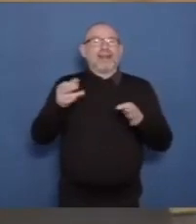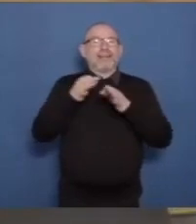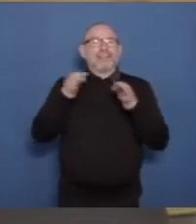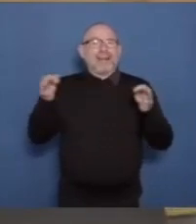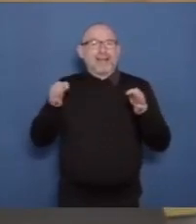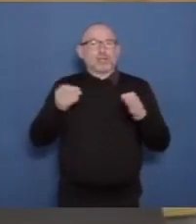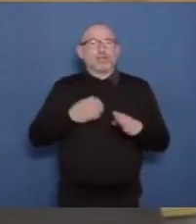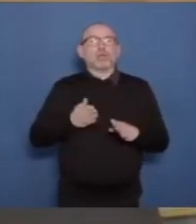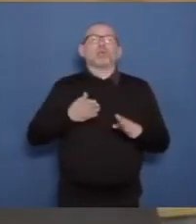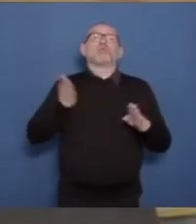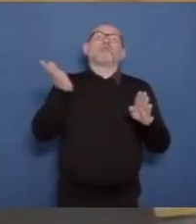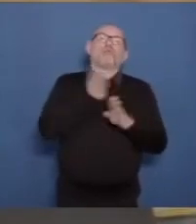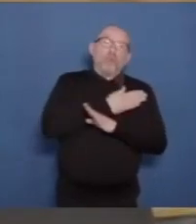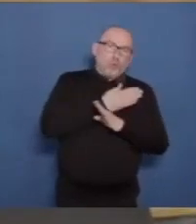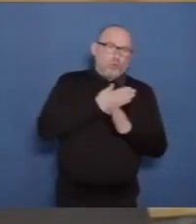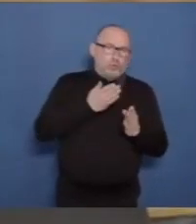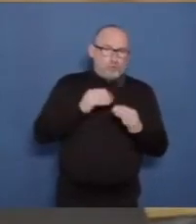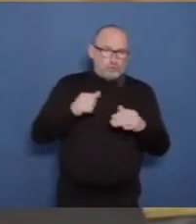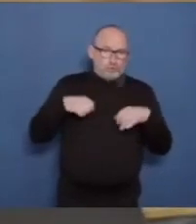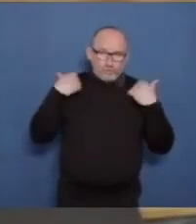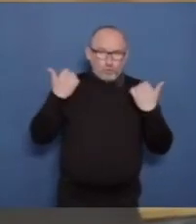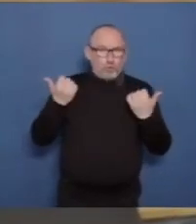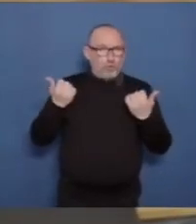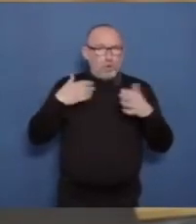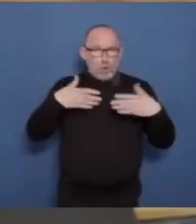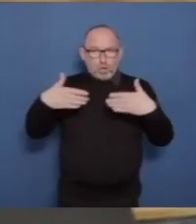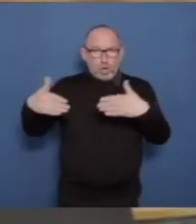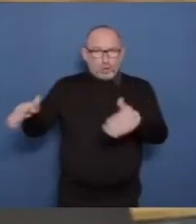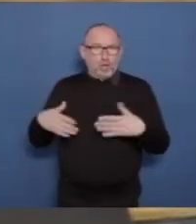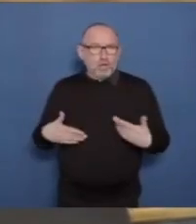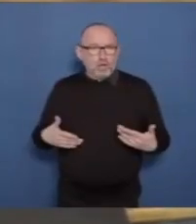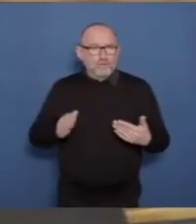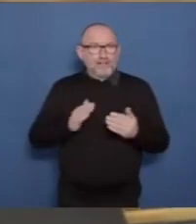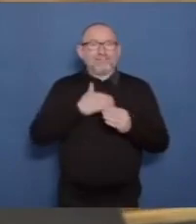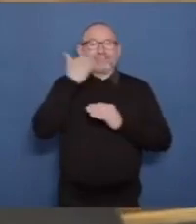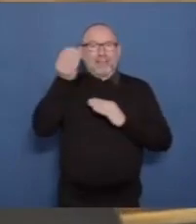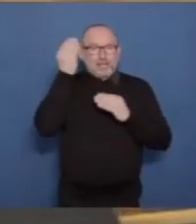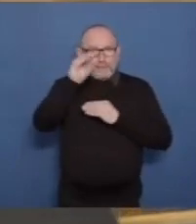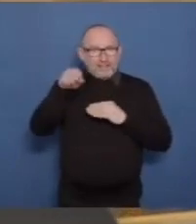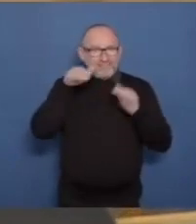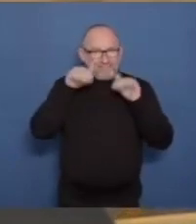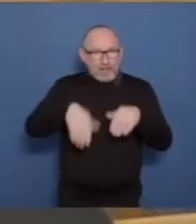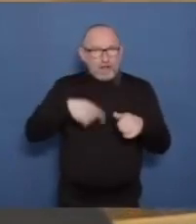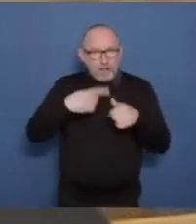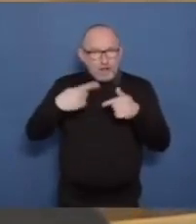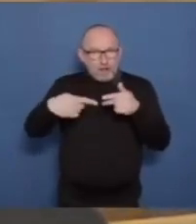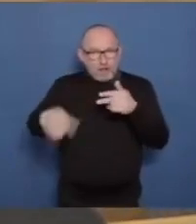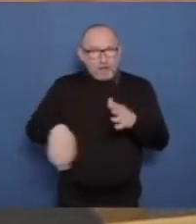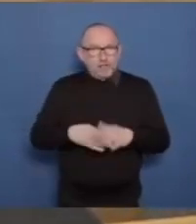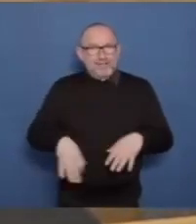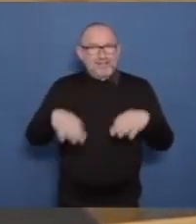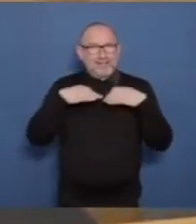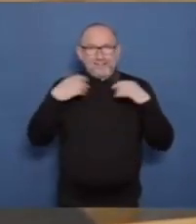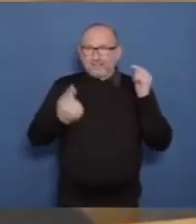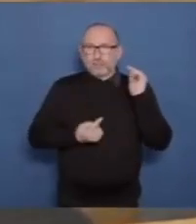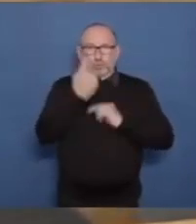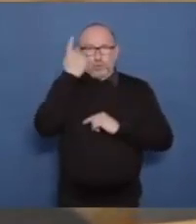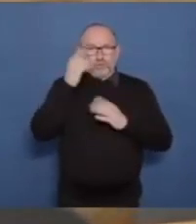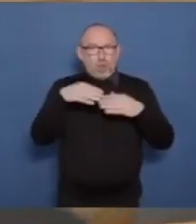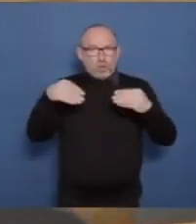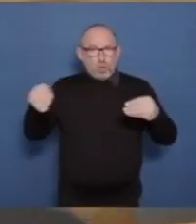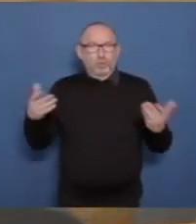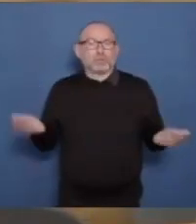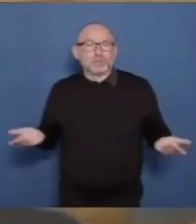früh gelockert wurde, weil hätte man die nachgemeldeten Fälle dazu gezählt, wäre das Infektionsgeschehen zu hoch für Lockerungen